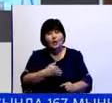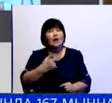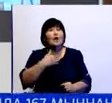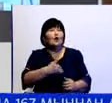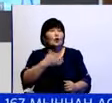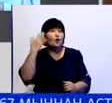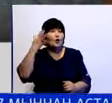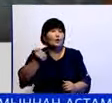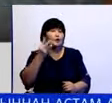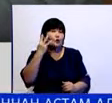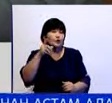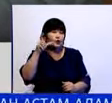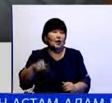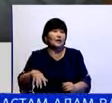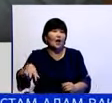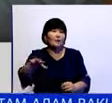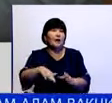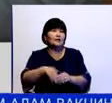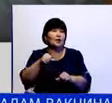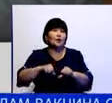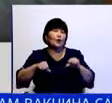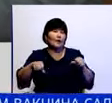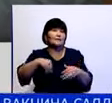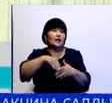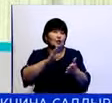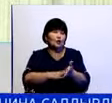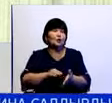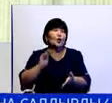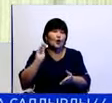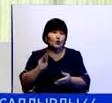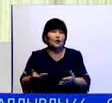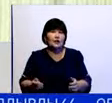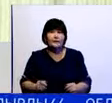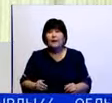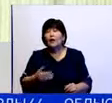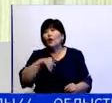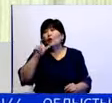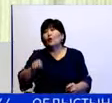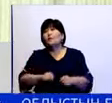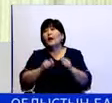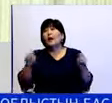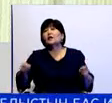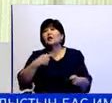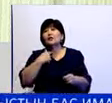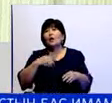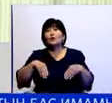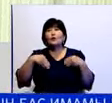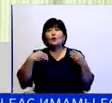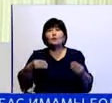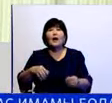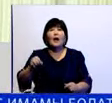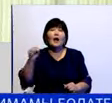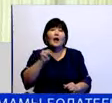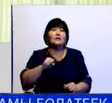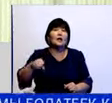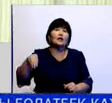дауыс беріліп, 3 кандидат аумақтық сайлау комиссиясына тіркеуге ұсынылды. Үміткерлерге ашық түрде дауыс беру нәтижесінде Асқар